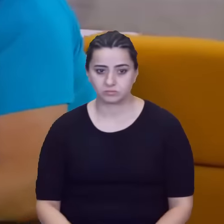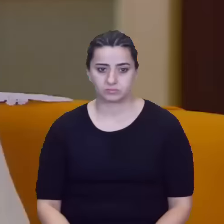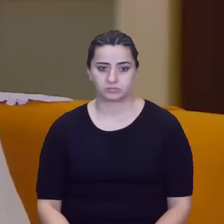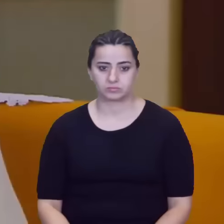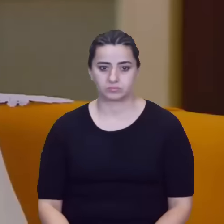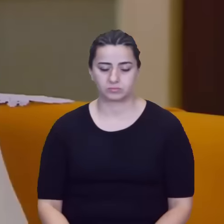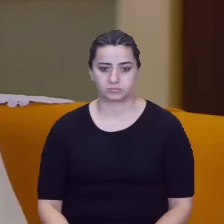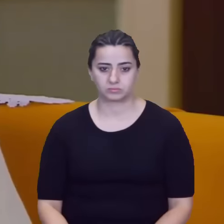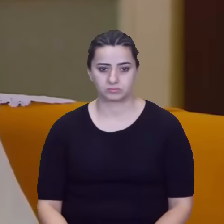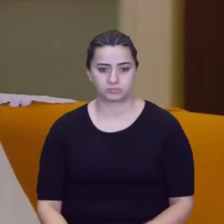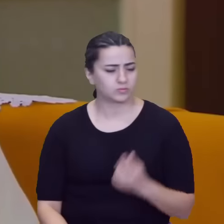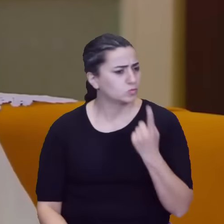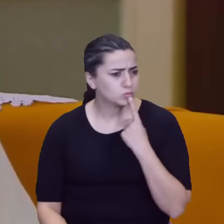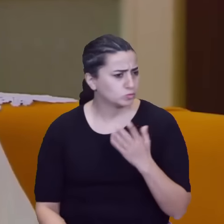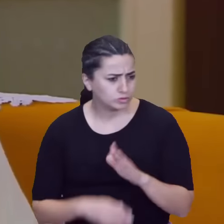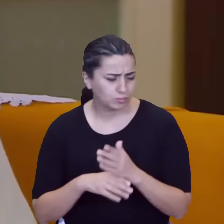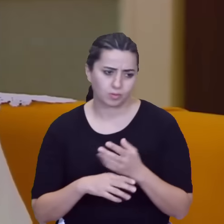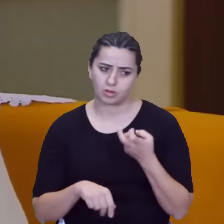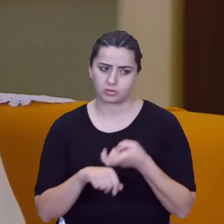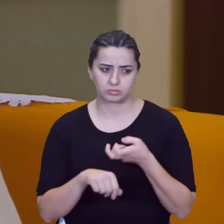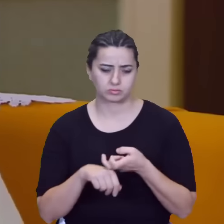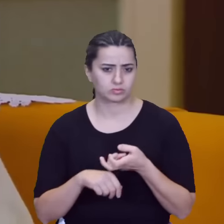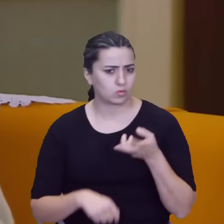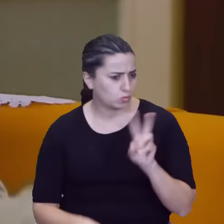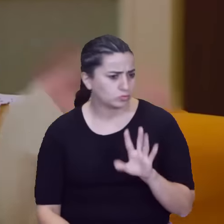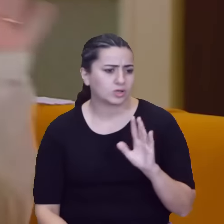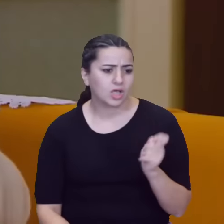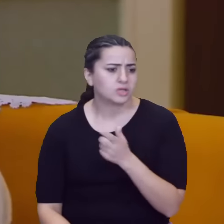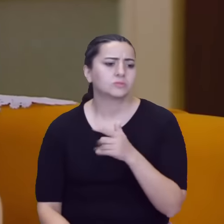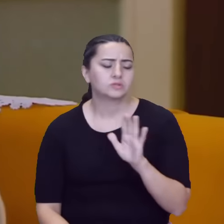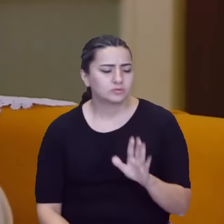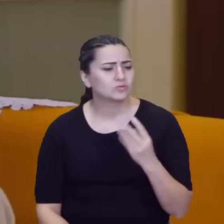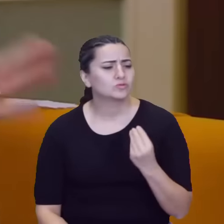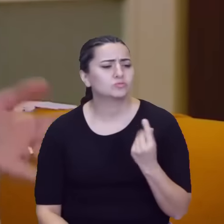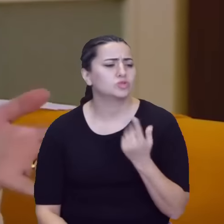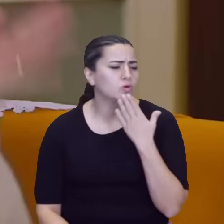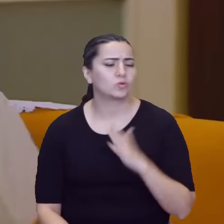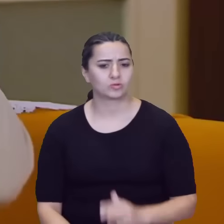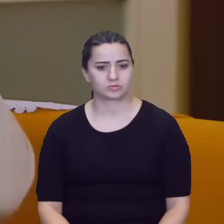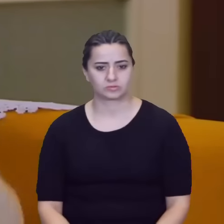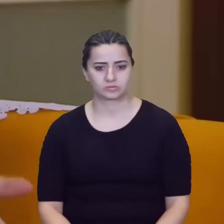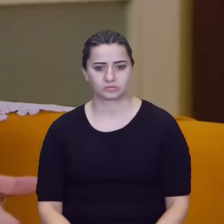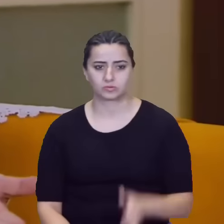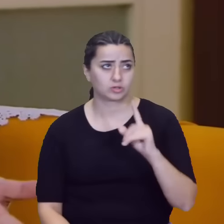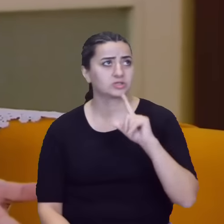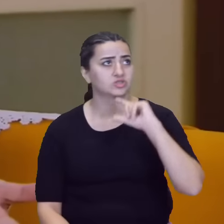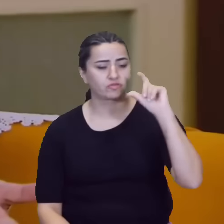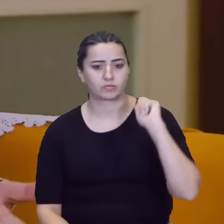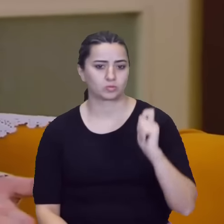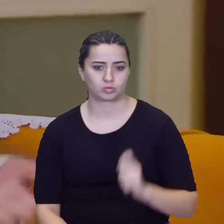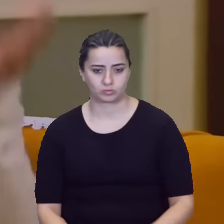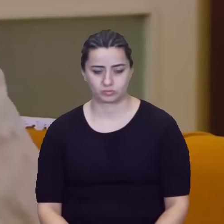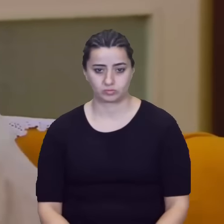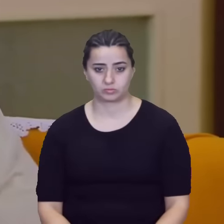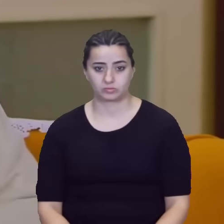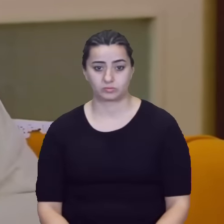işte. Niye öyle diyorsun be? Allah korusun, ne ölsün ne kaçsın gitsin ama bir şey olmaz. Ne deriz sonra?